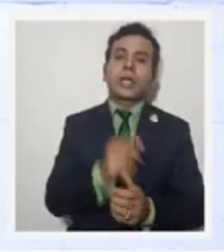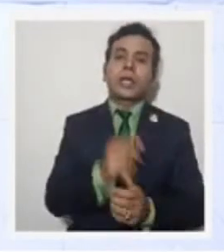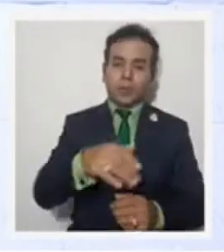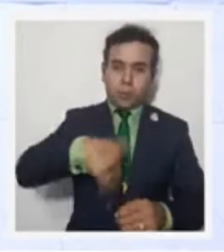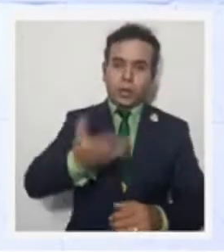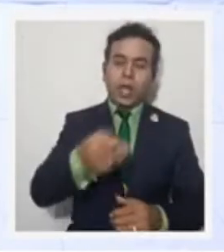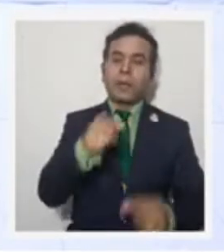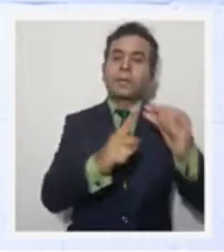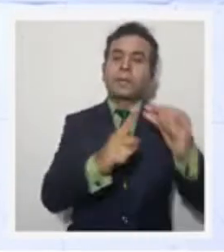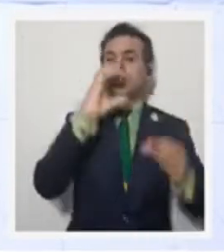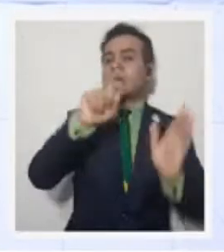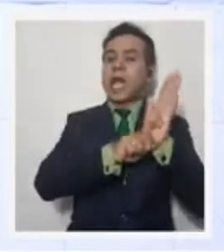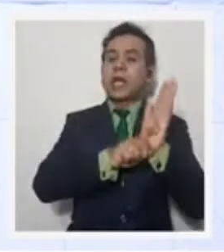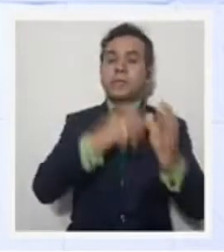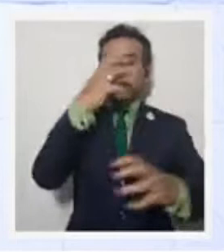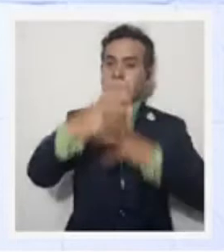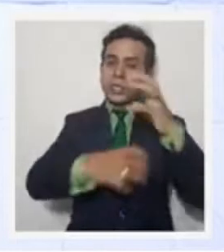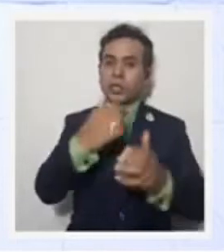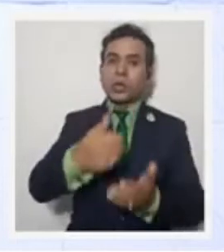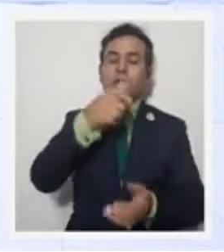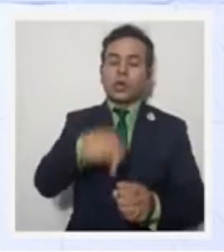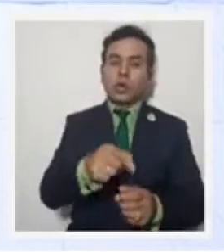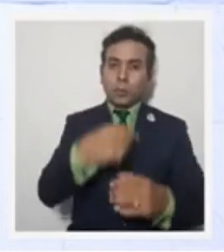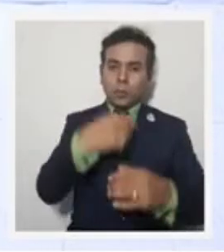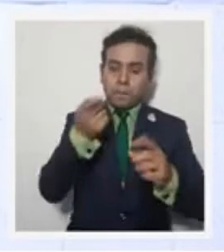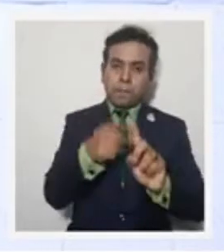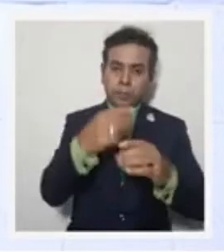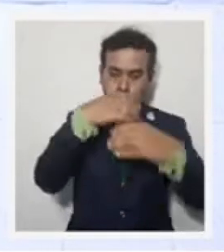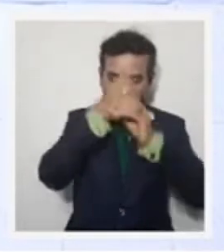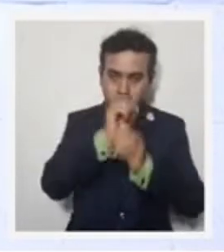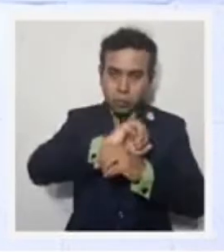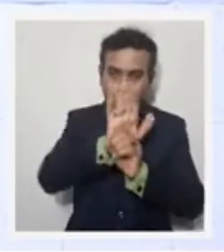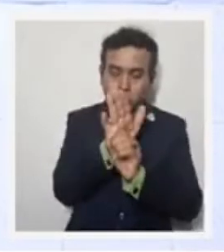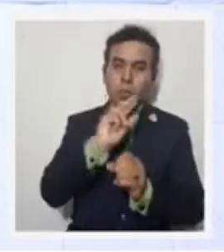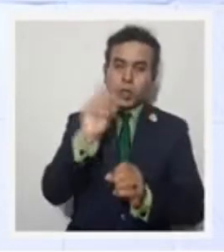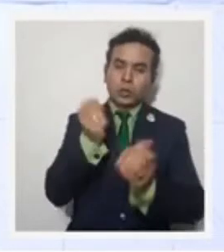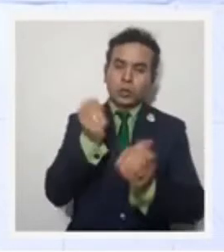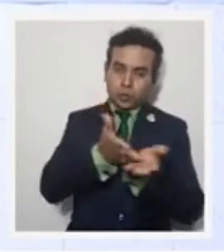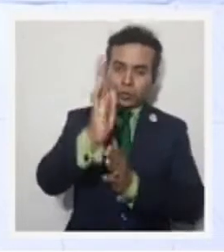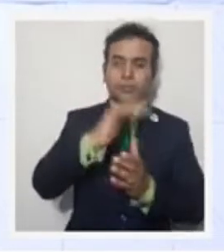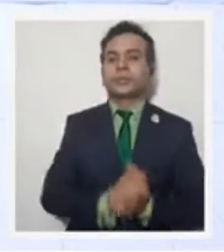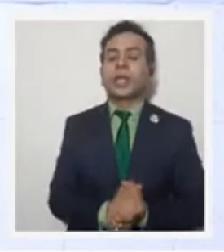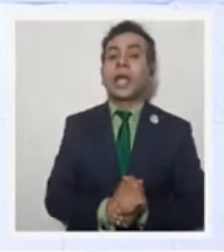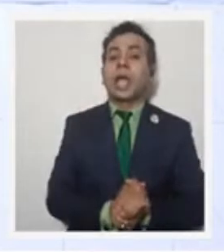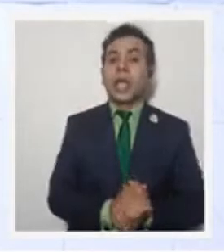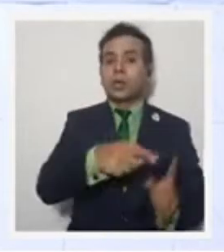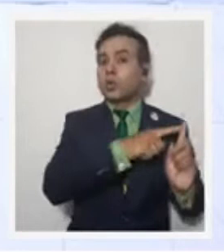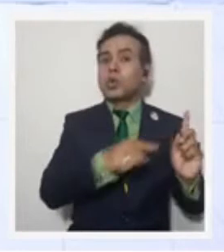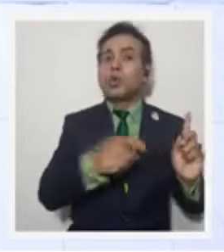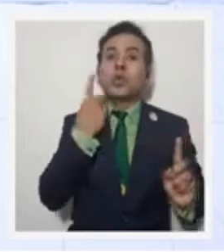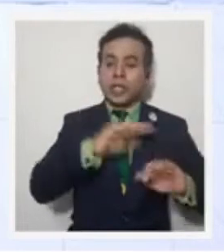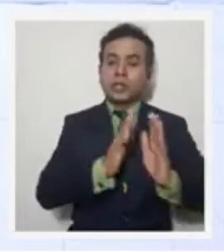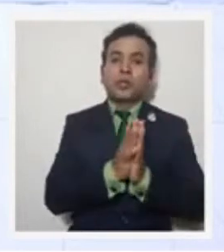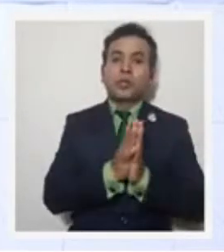মেডিকেল কলেজ হাসপাতাল এবং শেখ হাসিনা মেডিকেল কলেজ জামালপুর এই 2টি জায়গায়ও আমরা পিসিআর মেশিনের মাধ্যমে করোনা